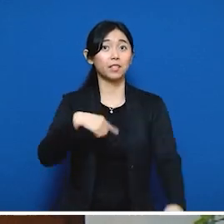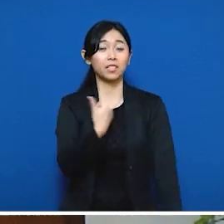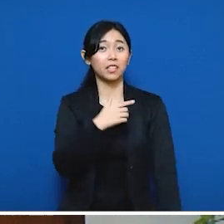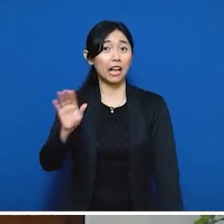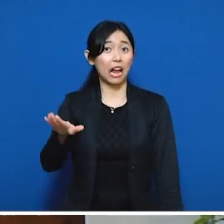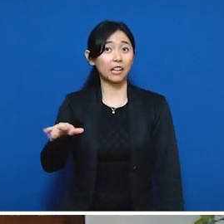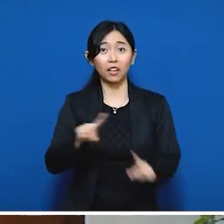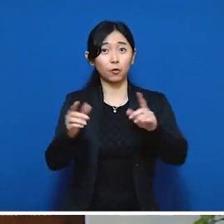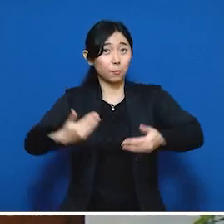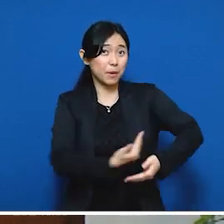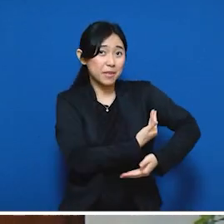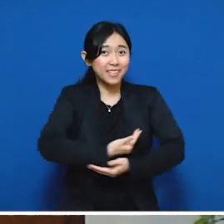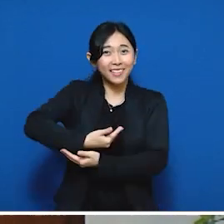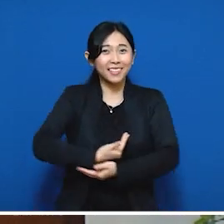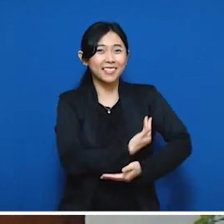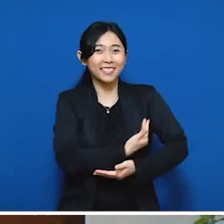masih bayi.